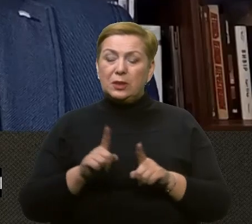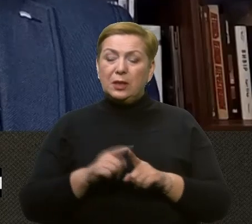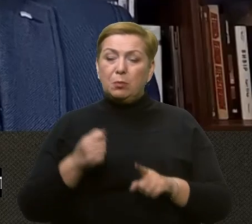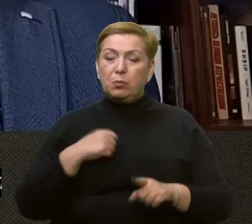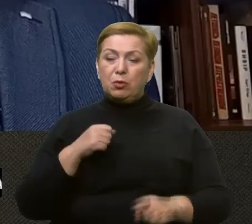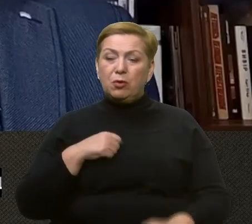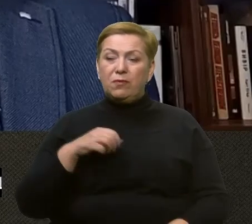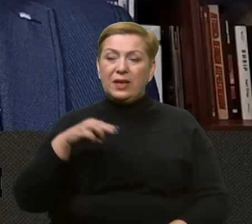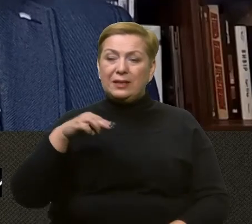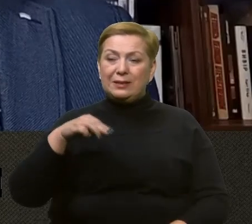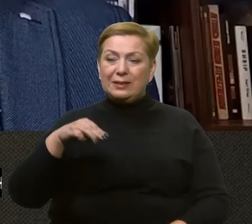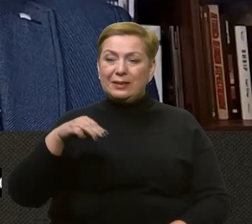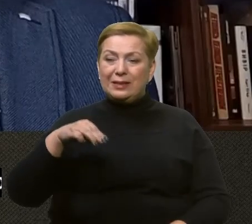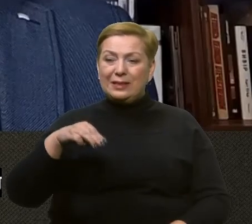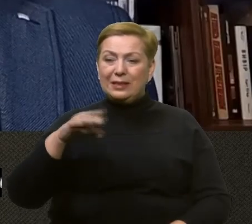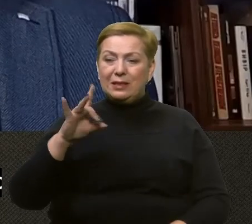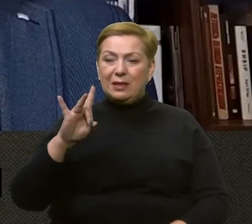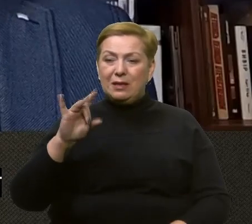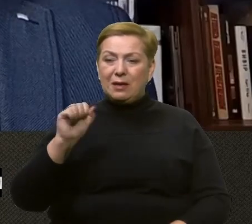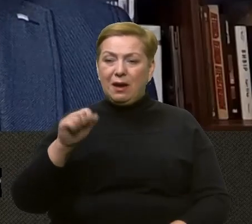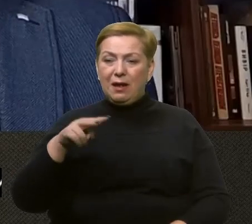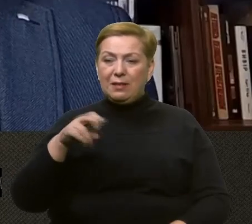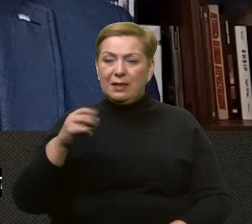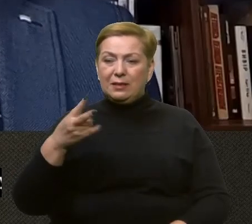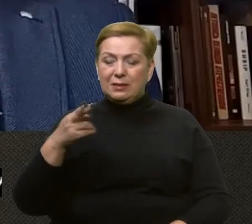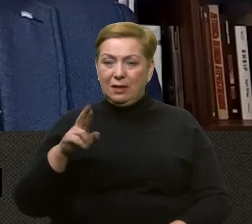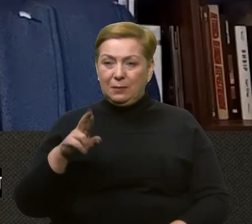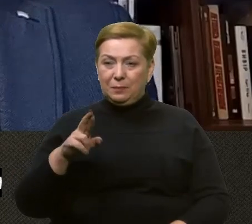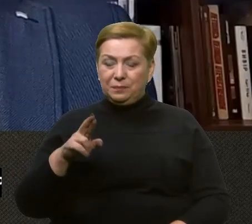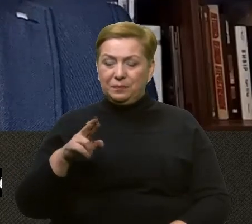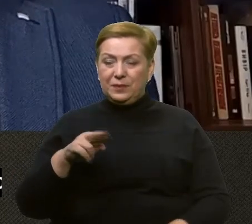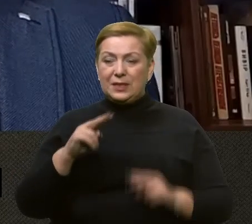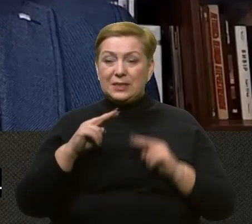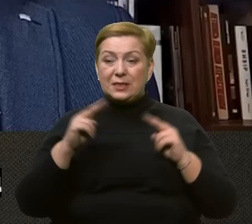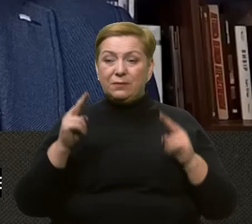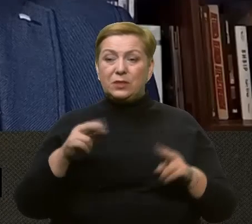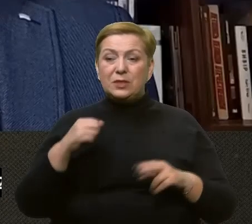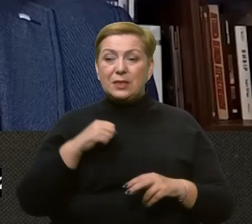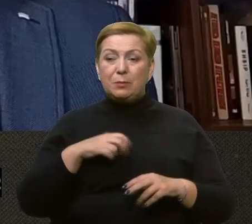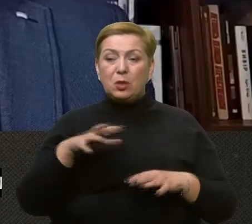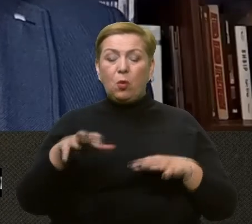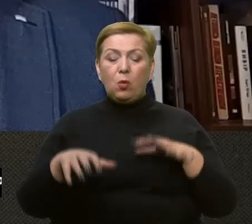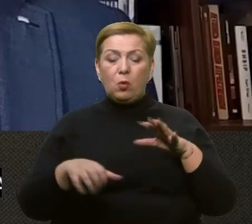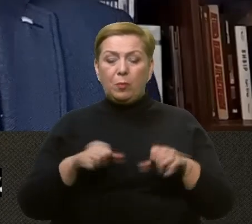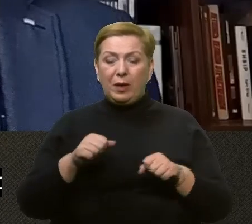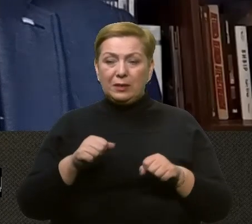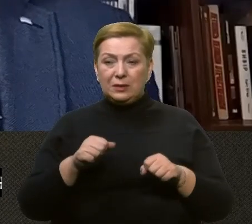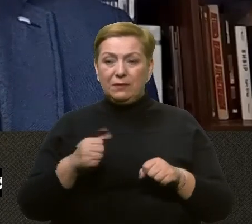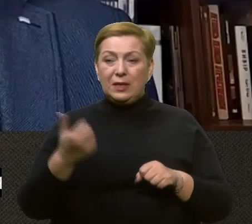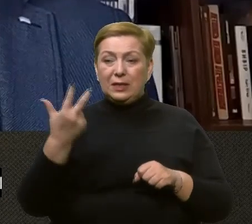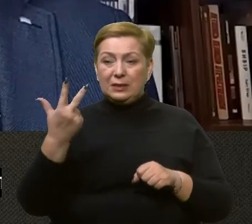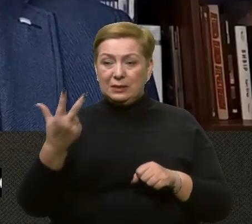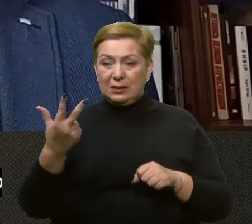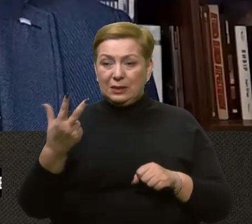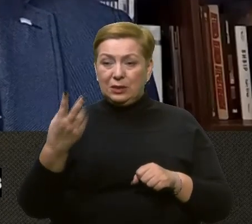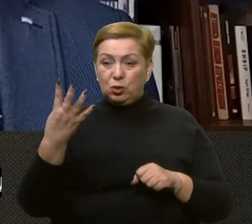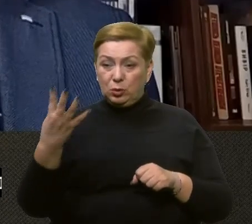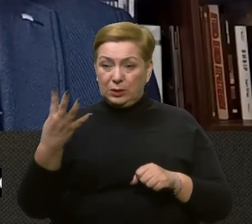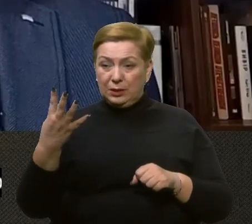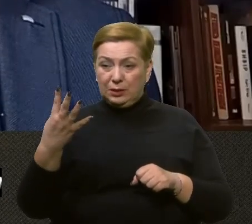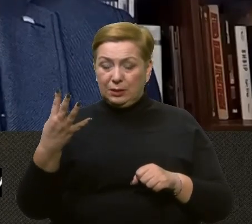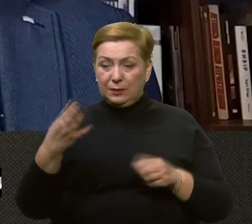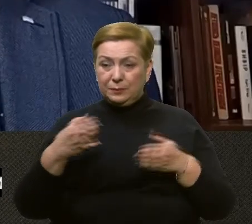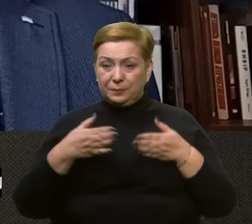Це означає, що, ну, за свідченнями самих же окупантів, що вийшли 3-4